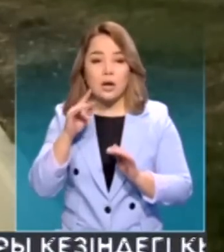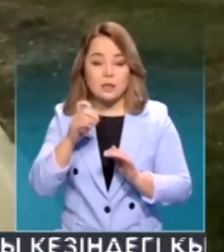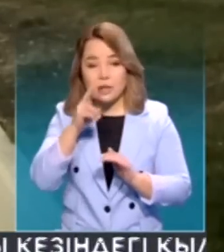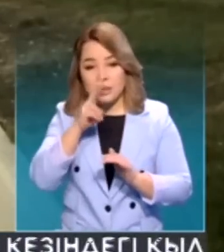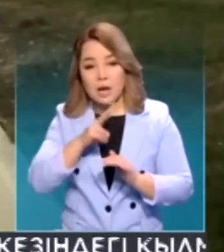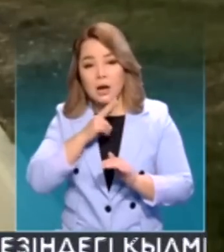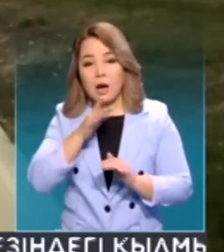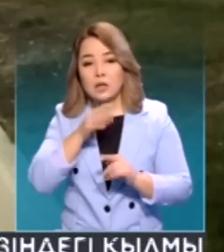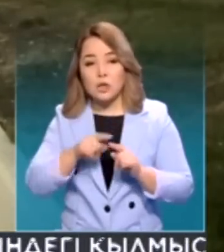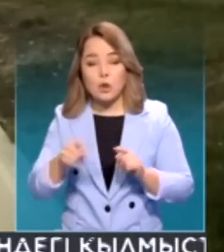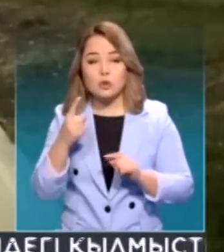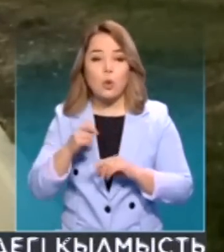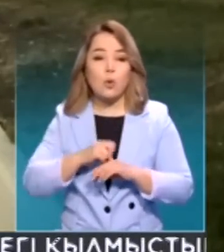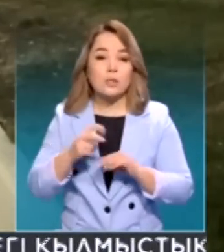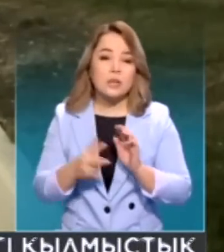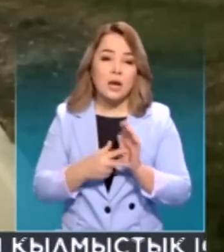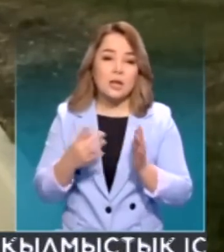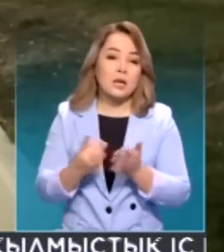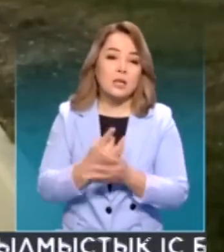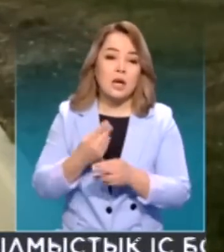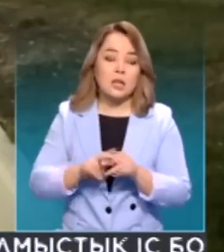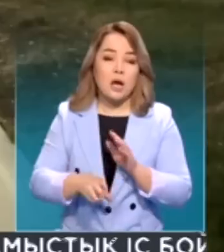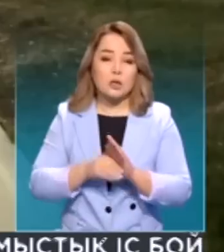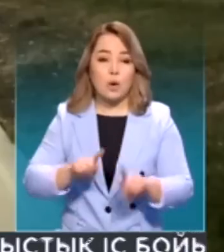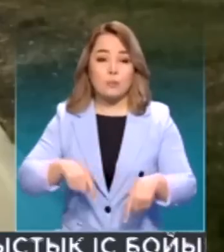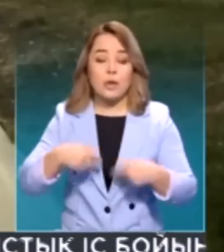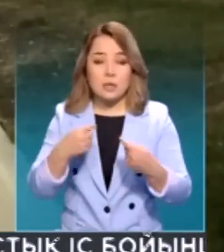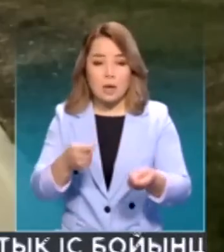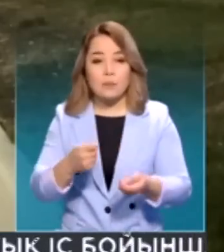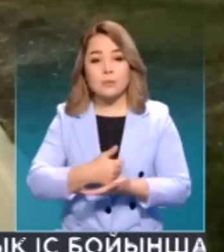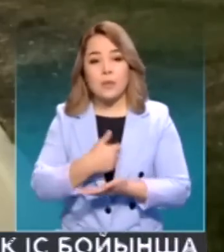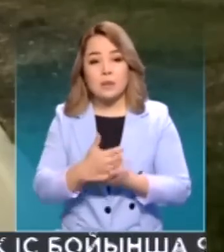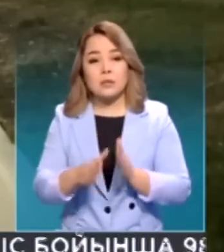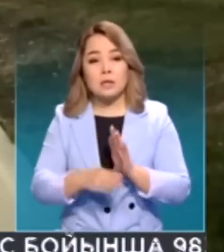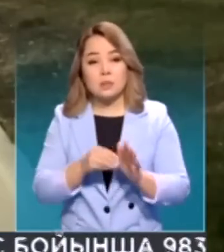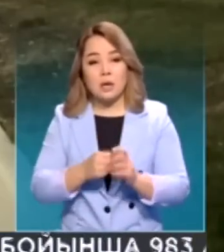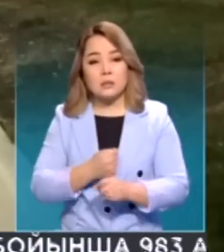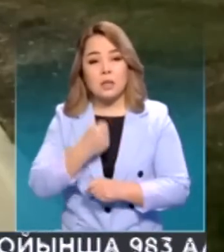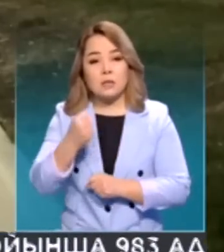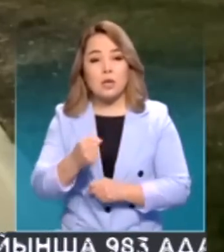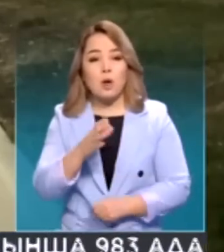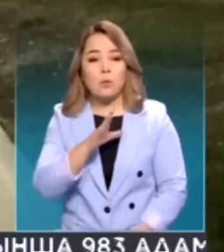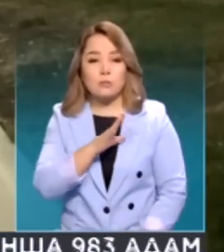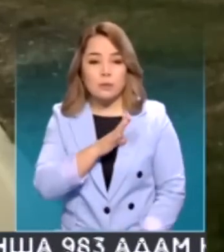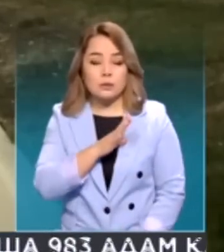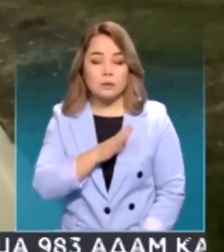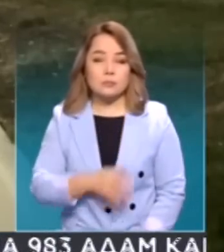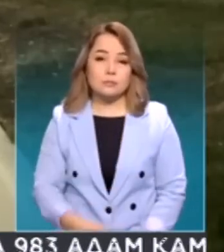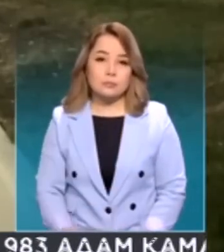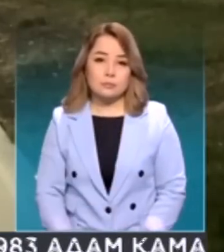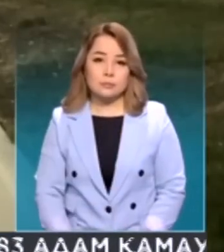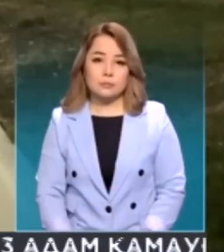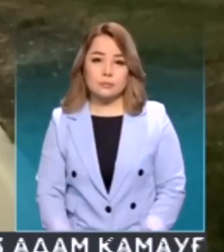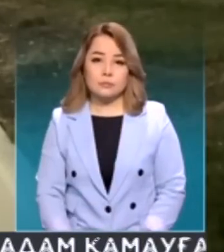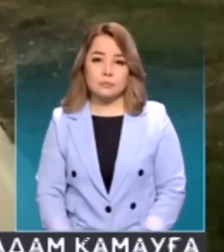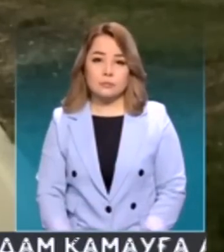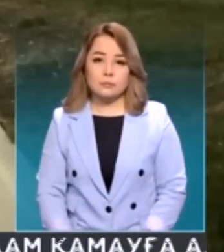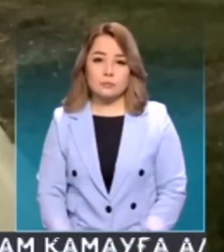бойы 118 рет дауыс беріп, өкілдер палатасының спикерін әрең сайлап алған еді. Жалғас Сәдібекұлы, Вашингтон, ақш.